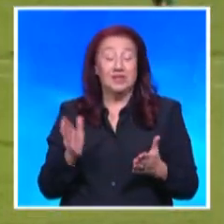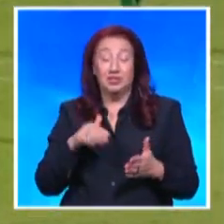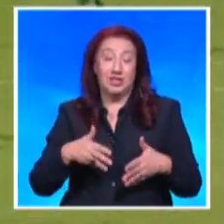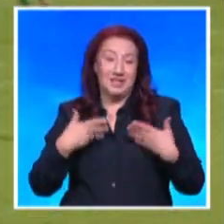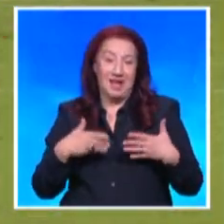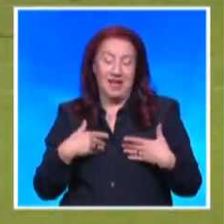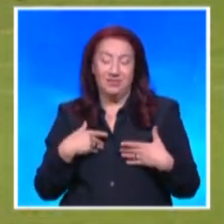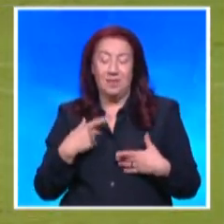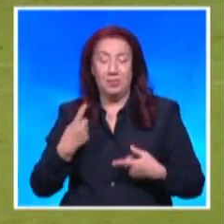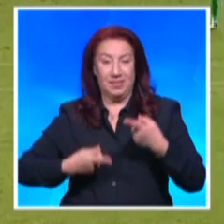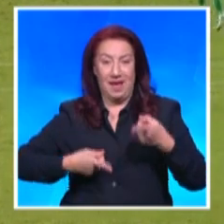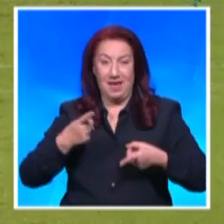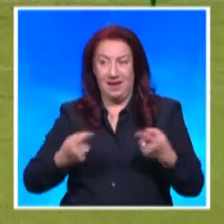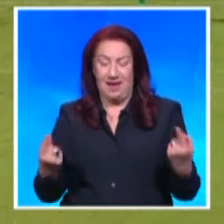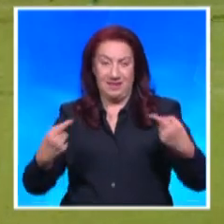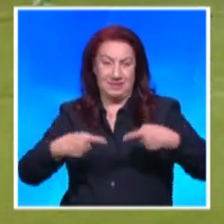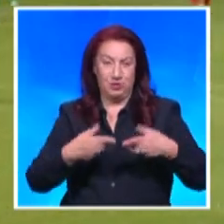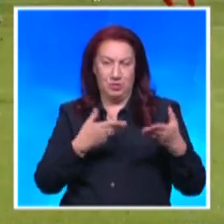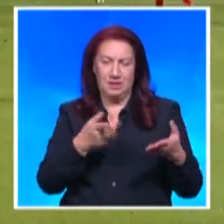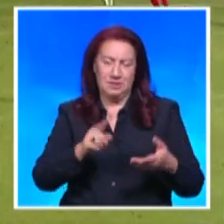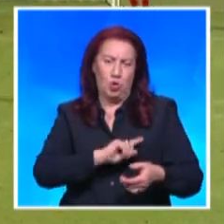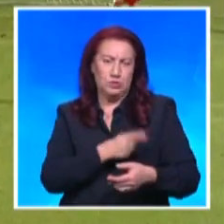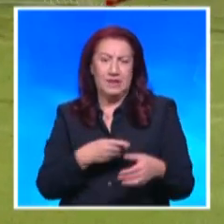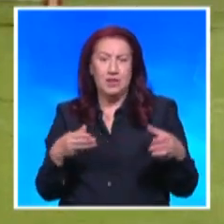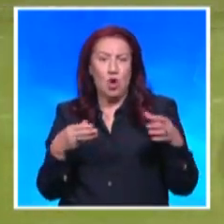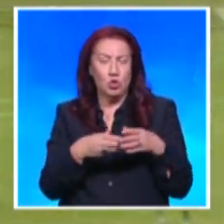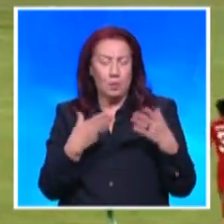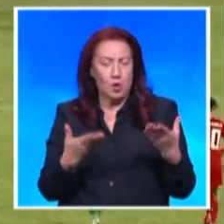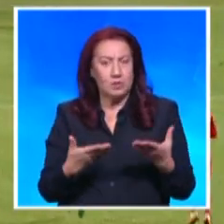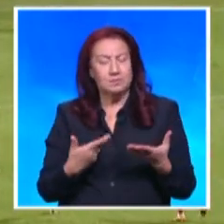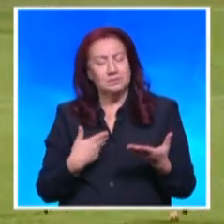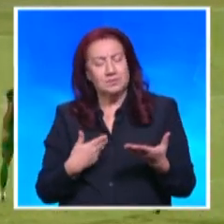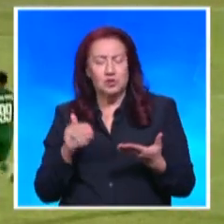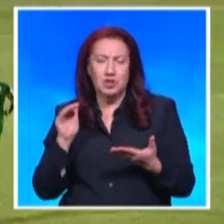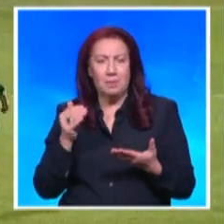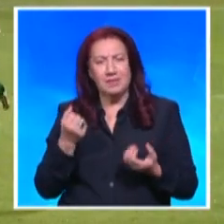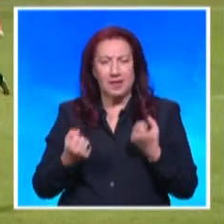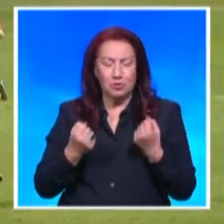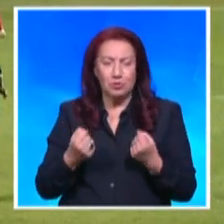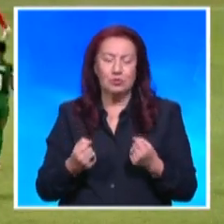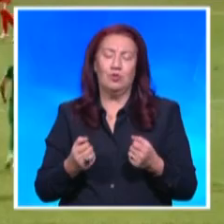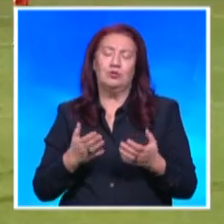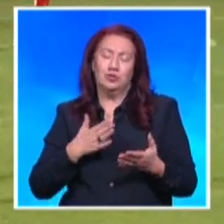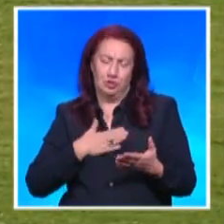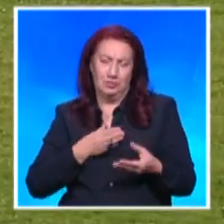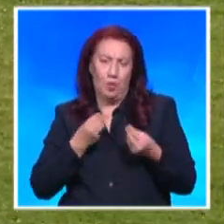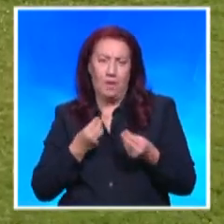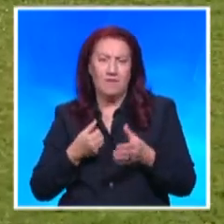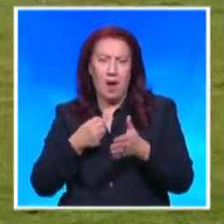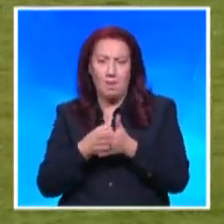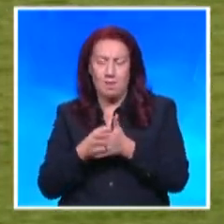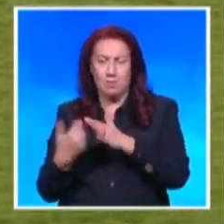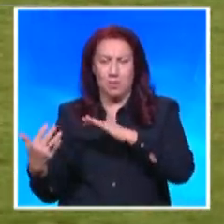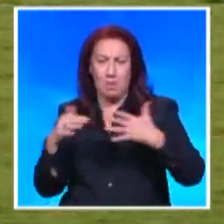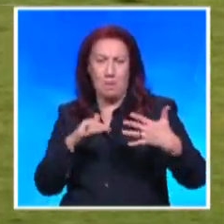тях, защото знам, че са един изключително силен съперник и ще ни бъде доста трудно и ще станат хубави мачове. Определено ще бъдат два мача,